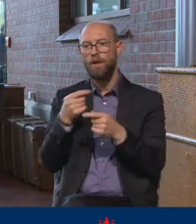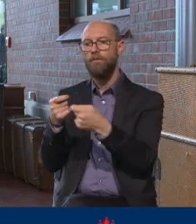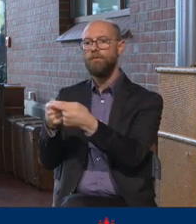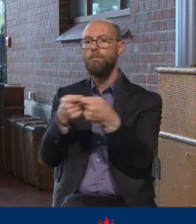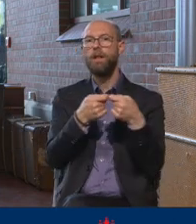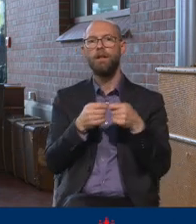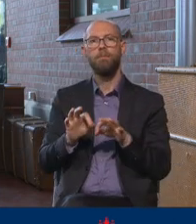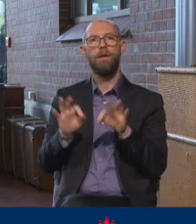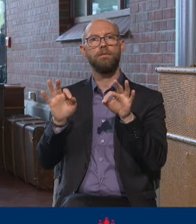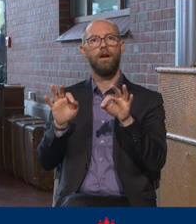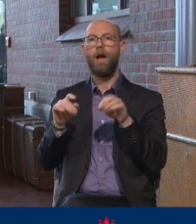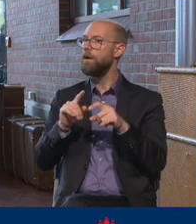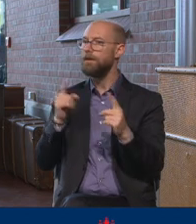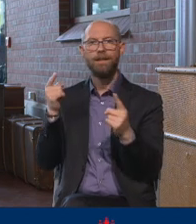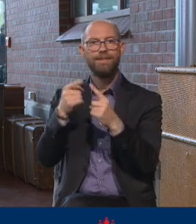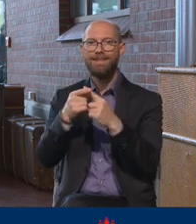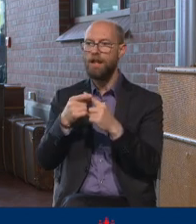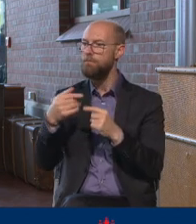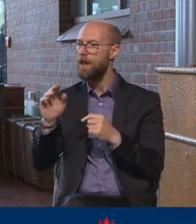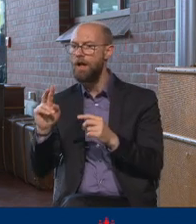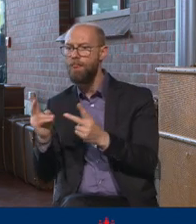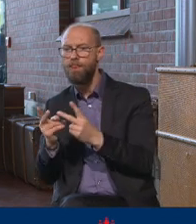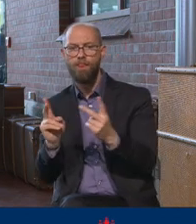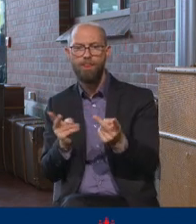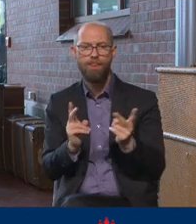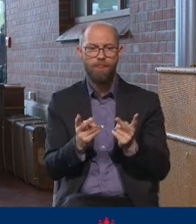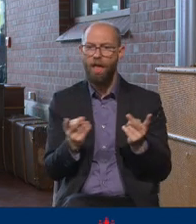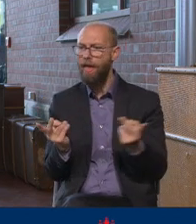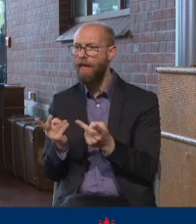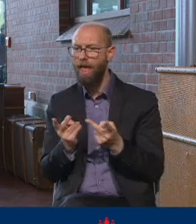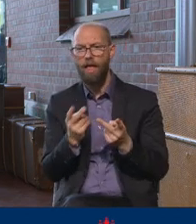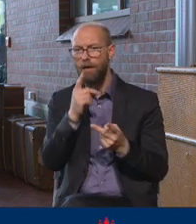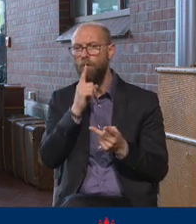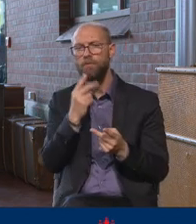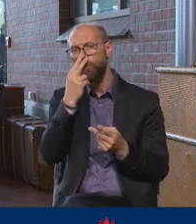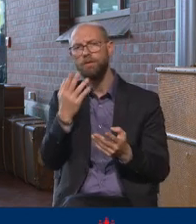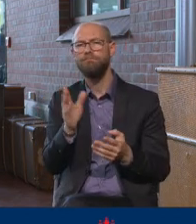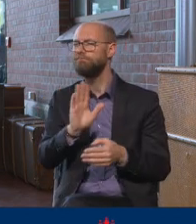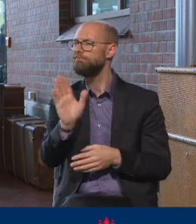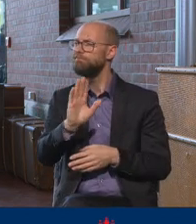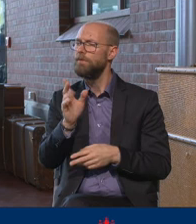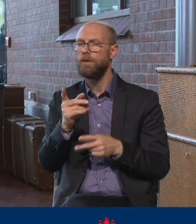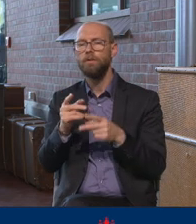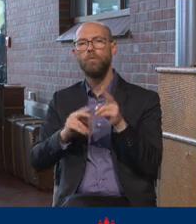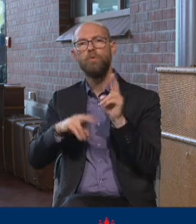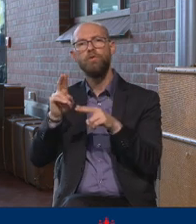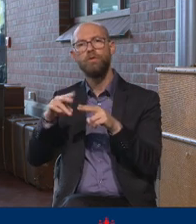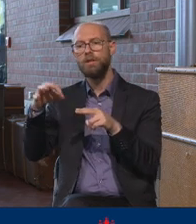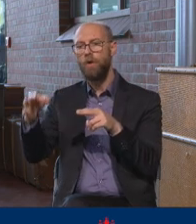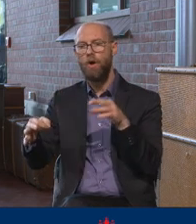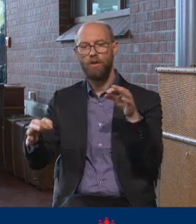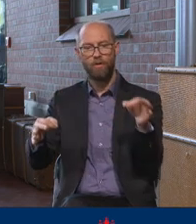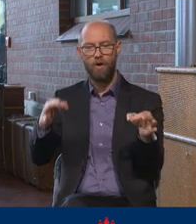eine solche heterogenität der held und die möglichkeiten der jeweils unterschiedlichen orte einen beitrag zur